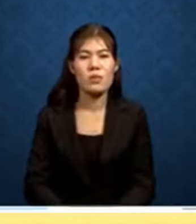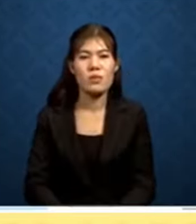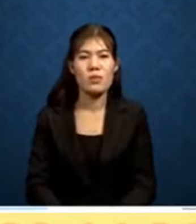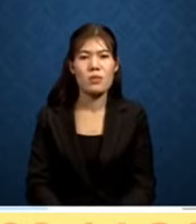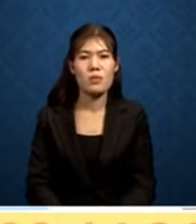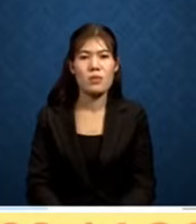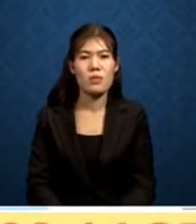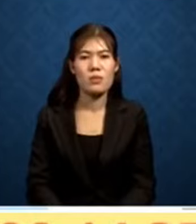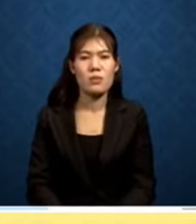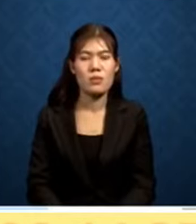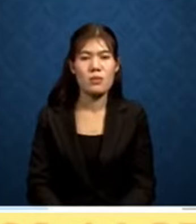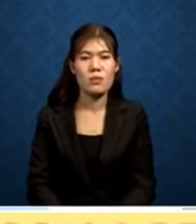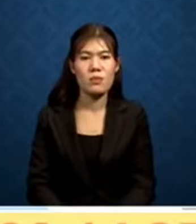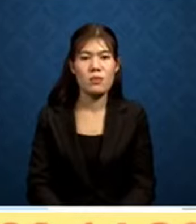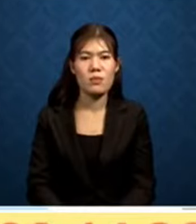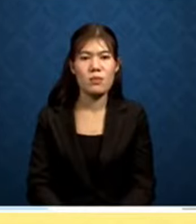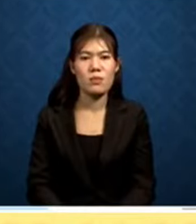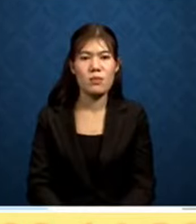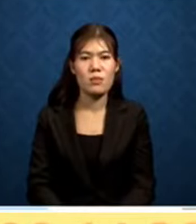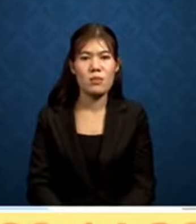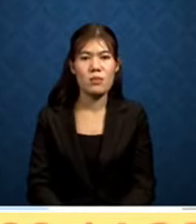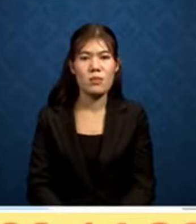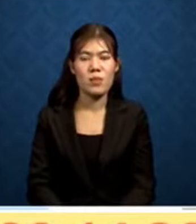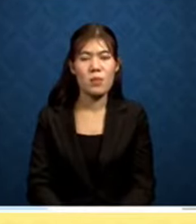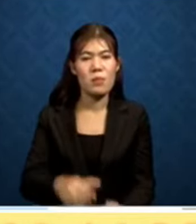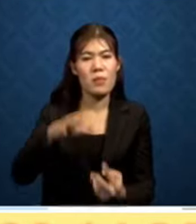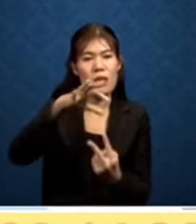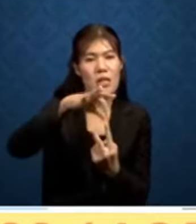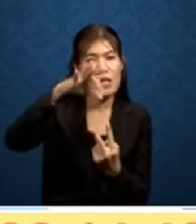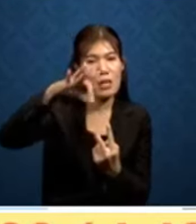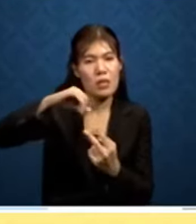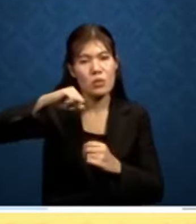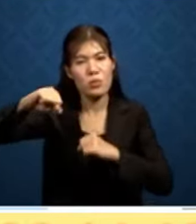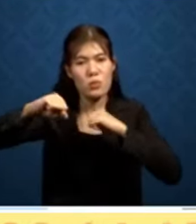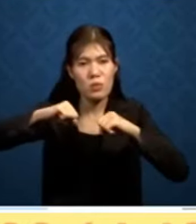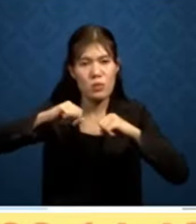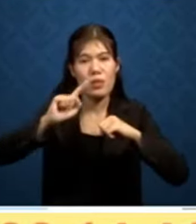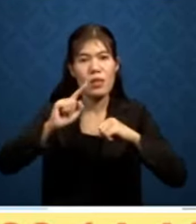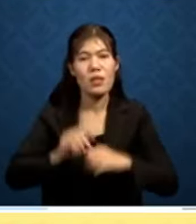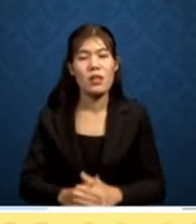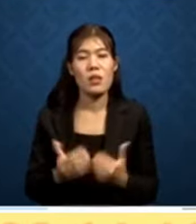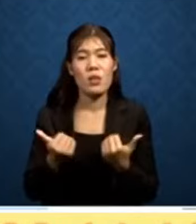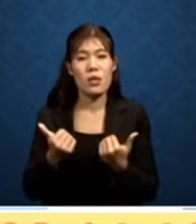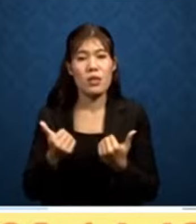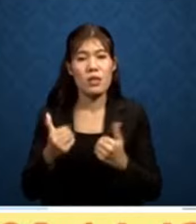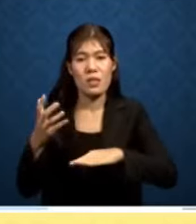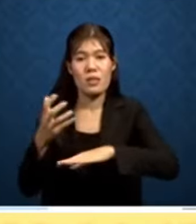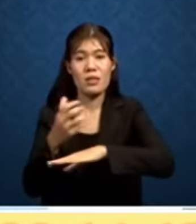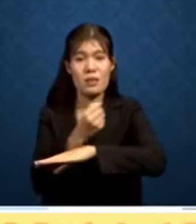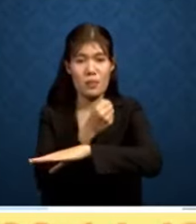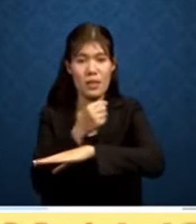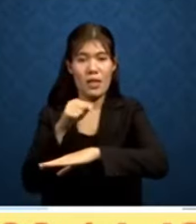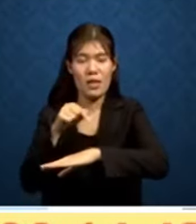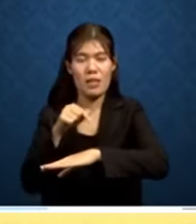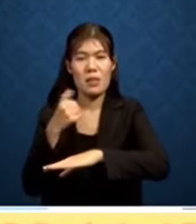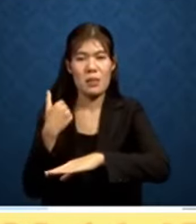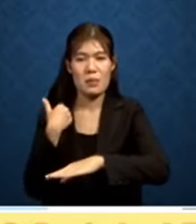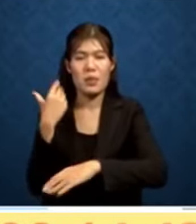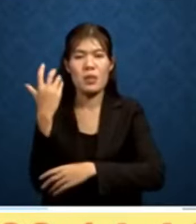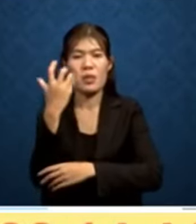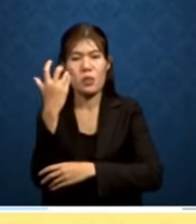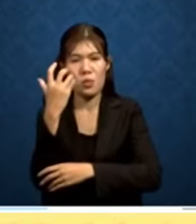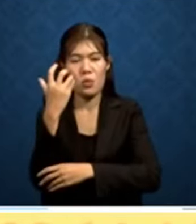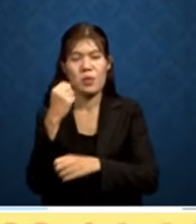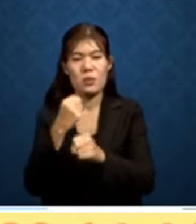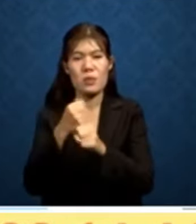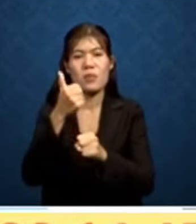ไทางรัฐพาหมคมีสถานี้ ม TEAM PRODUCTION อยู่แล้เราสามารเงินคนเก่ง ๆ เขามา